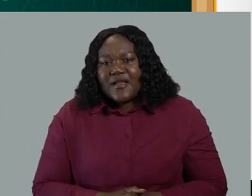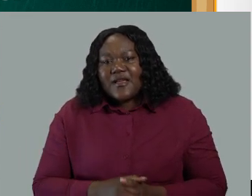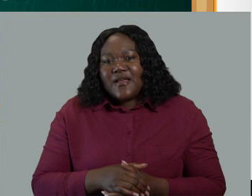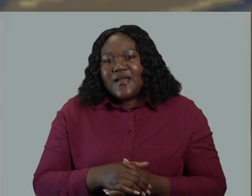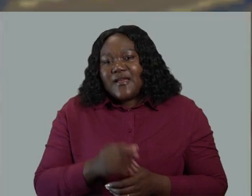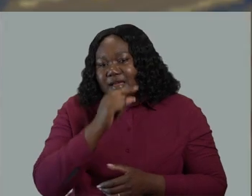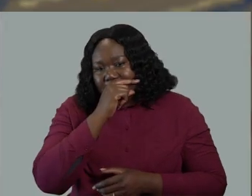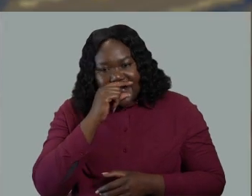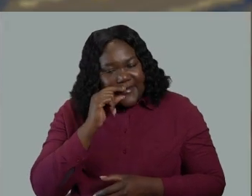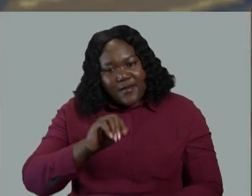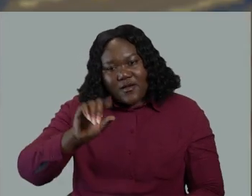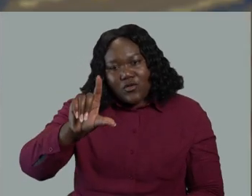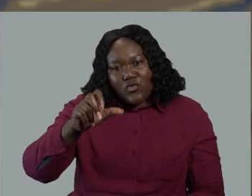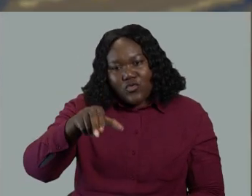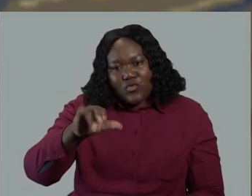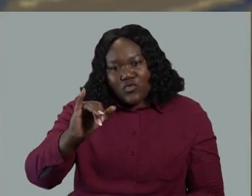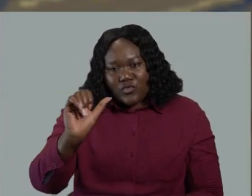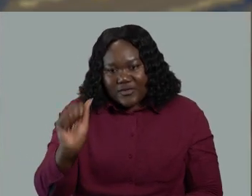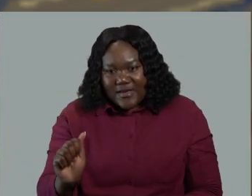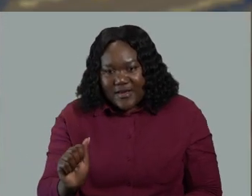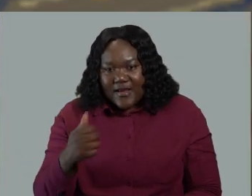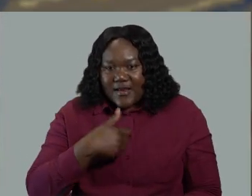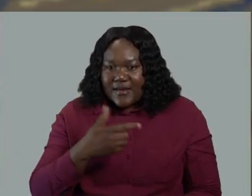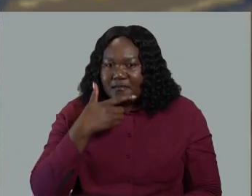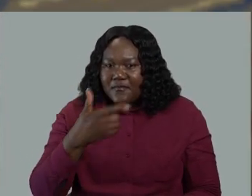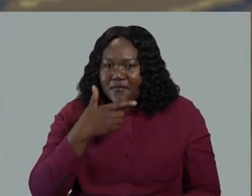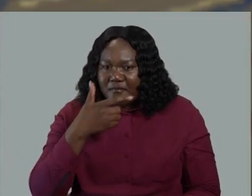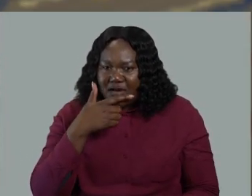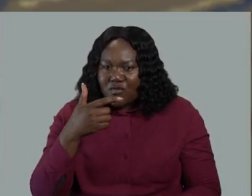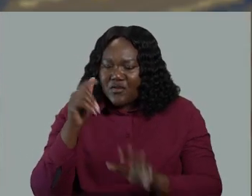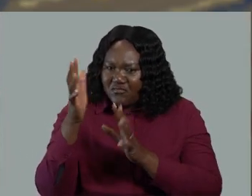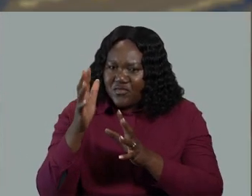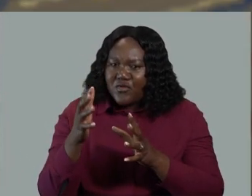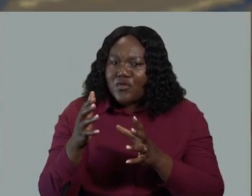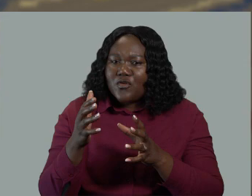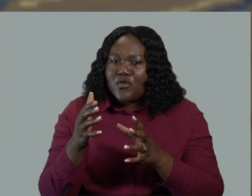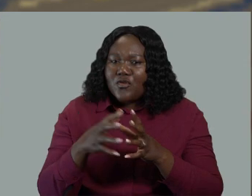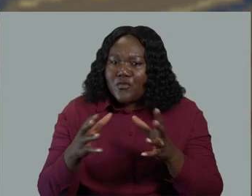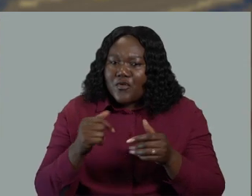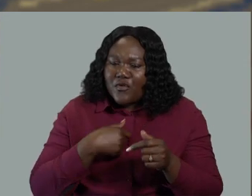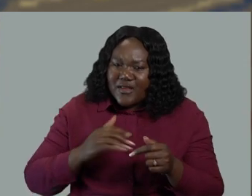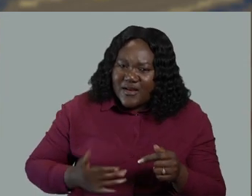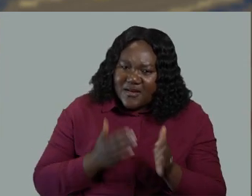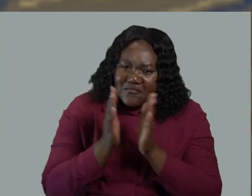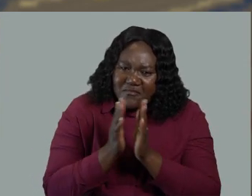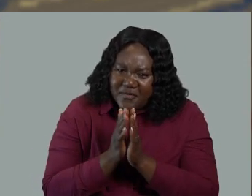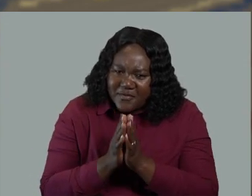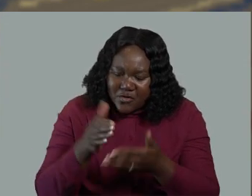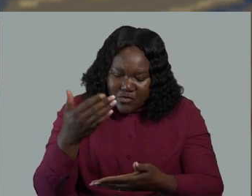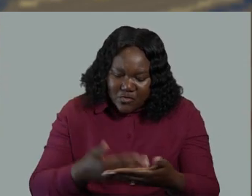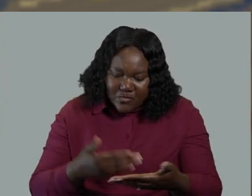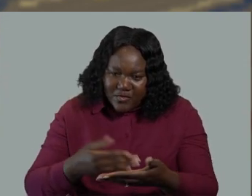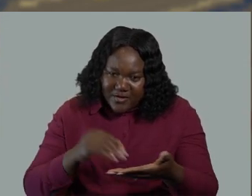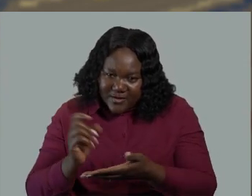yonumba. Edina lyanje ongae Luciane Punda Amakali, nandi mpandule ne nandi mpule wo natango mukuthe